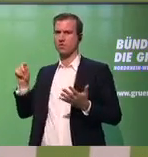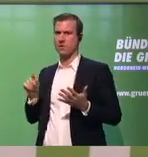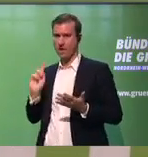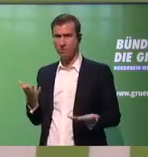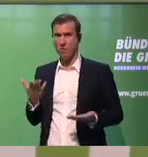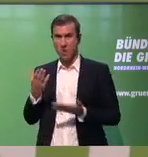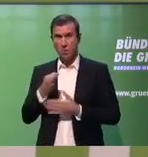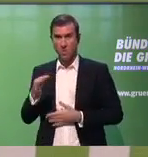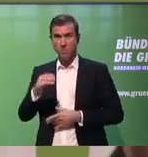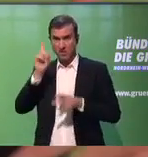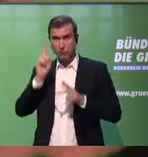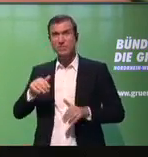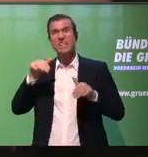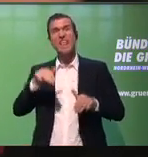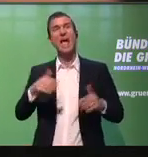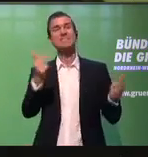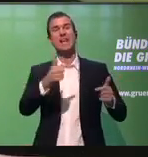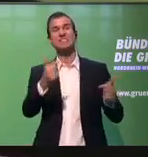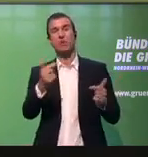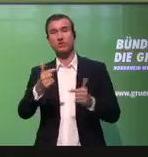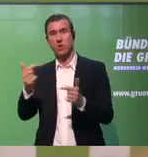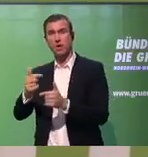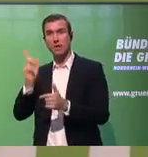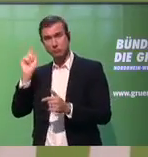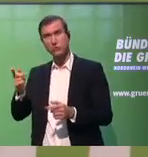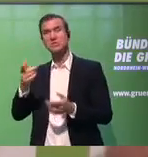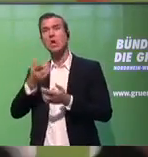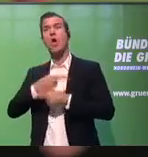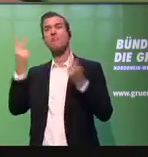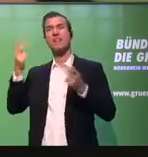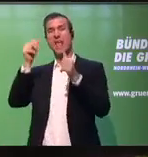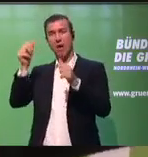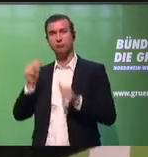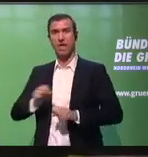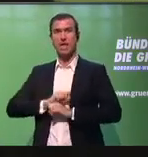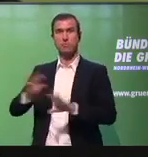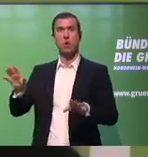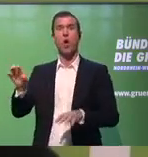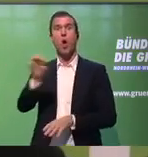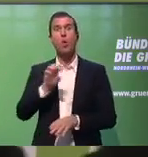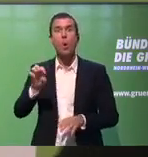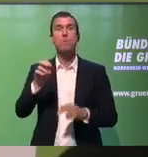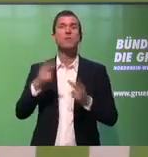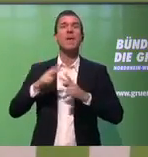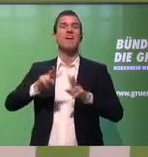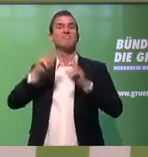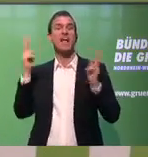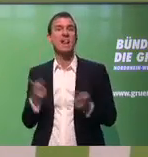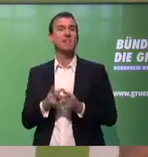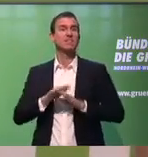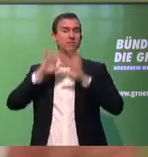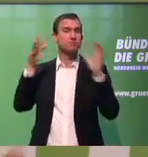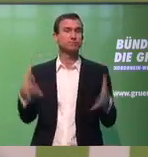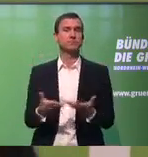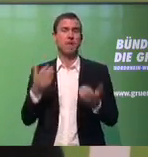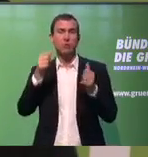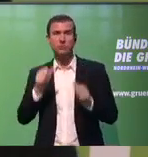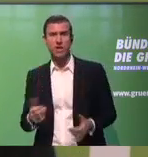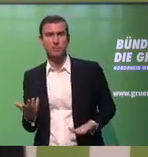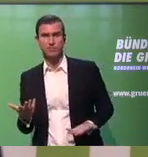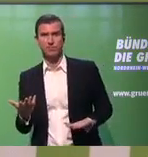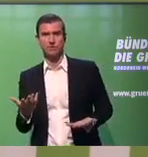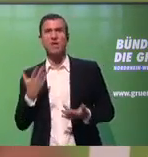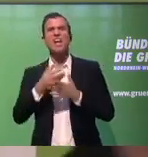Kommunen zum Beispiel Daseinsvorsorge liberalisieren, öffentlich ausschreiben, Europa oder weltweit. Und was für Kriterien gelten dann? Müssen wir wieder auf